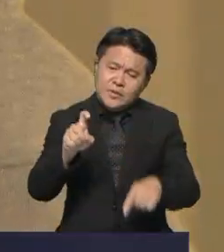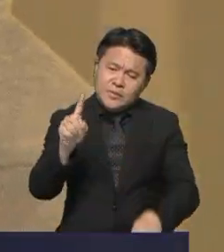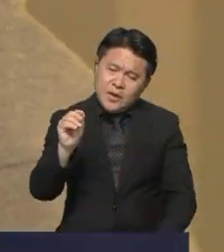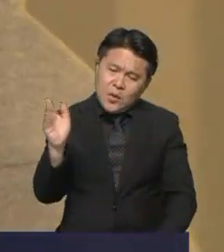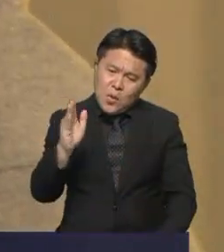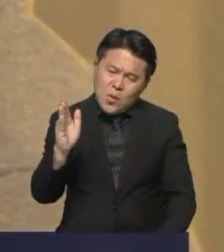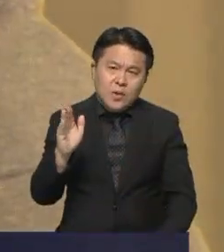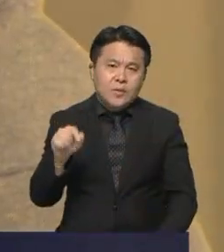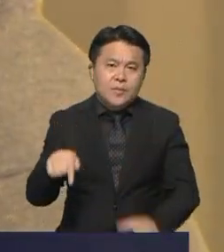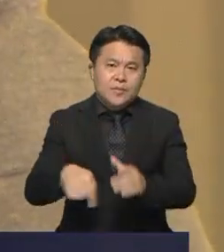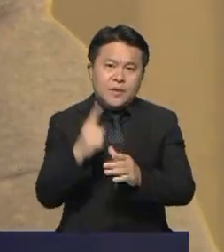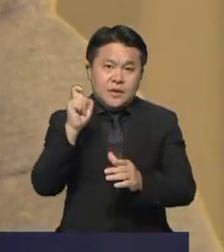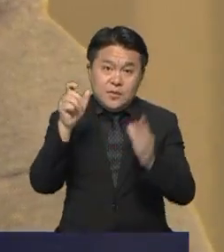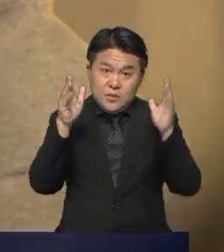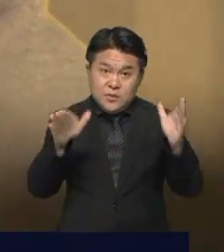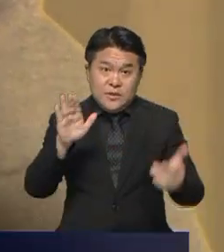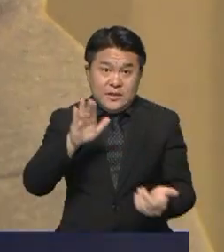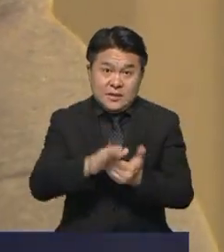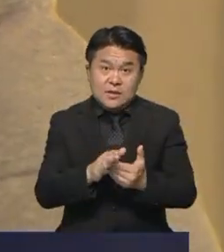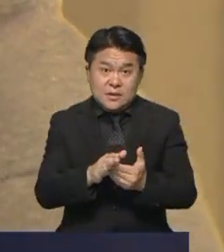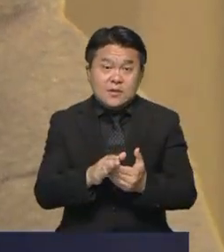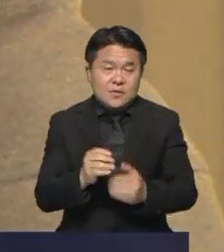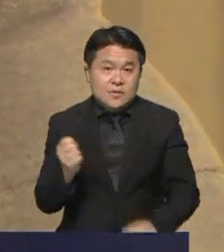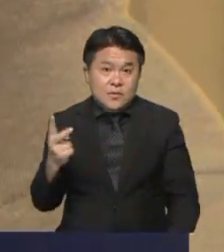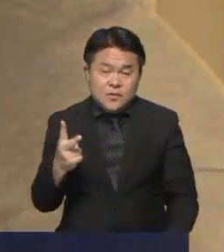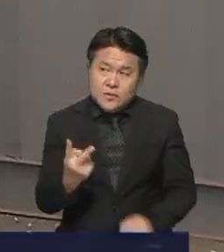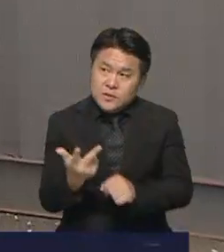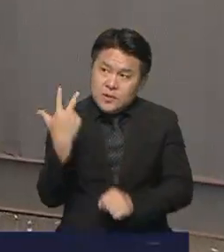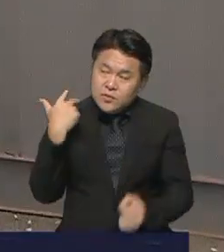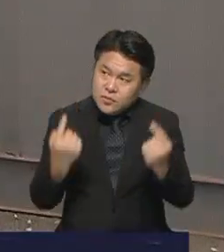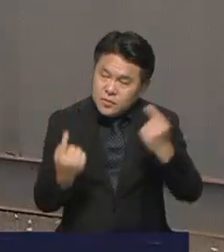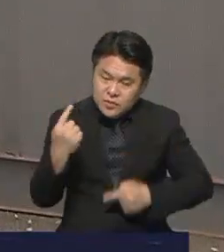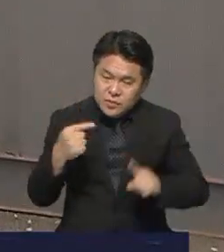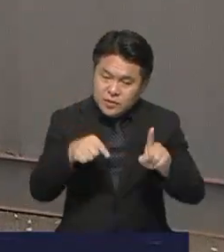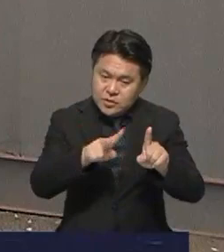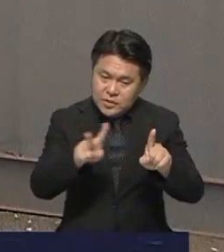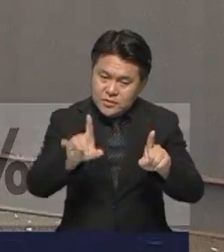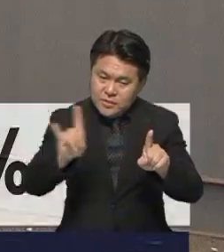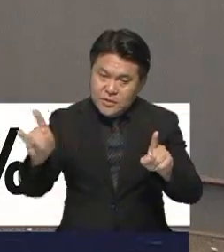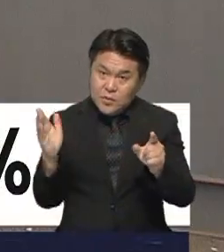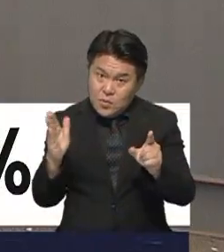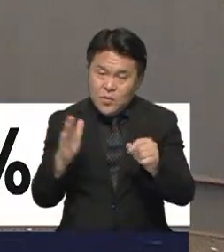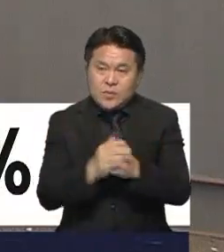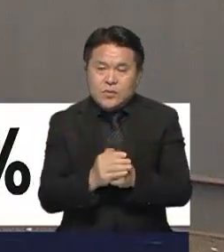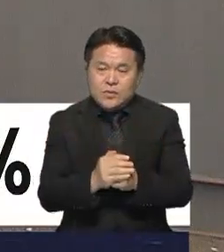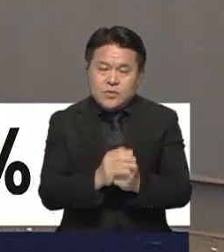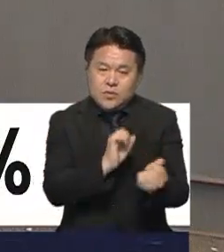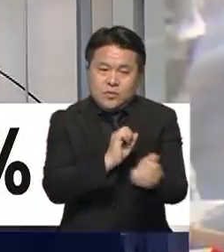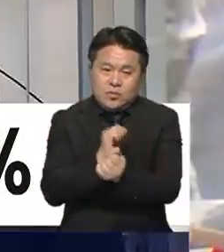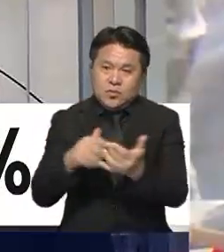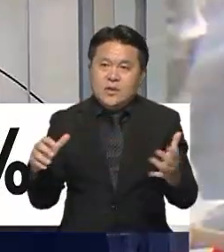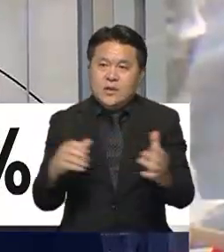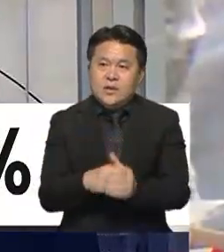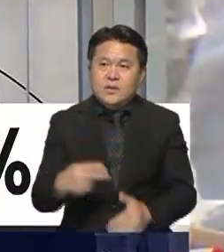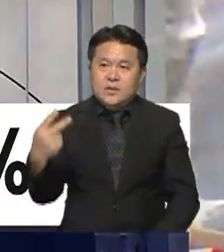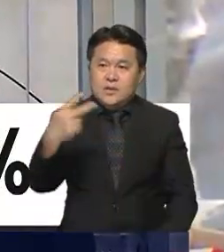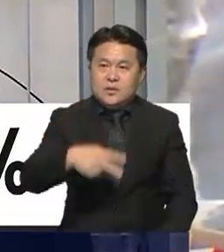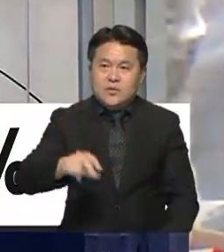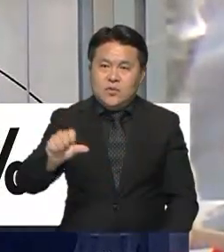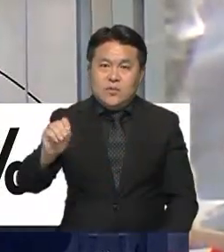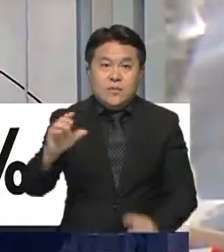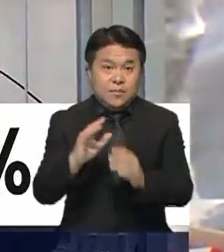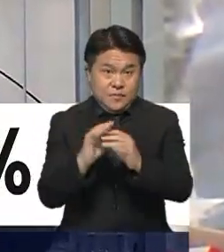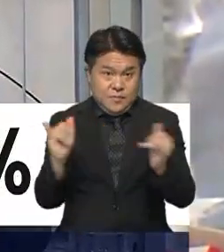최다 규모로 지난주 같은 요일의 1.2배 수준입니다. 누적 확진자는 2,005만여 명으로 코로나 사태 이후